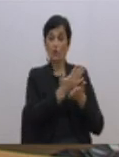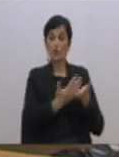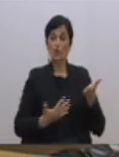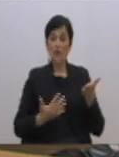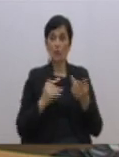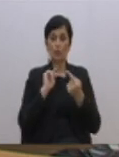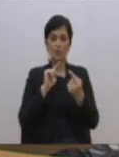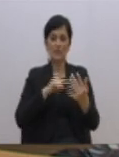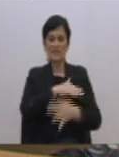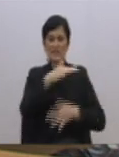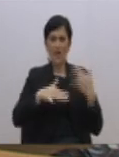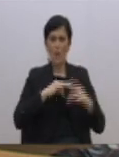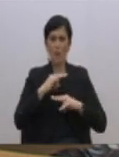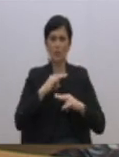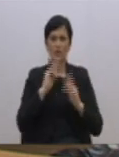საბოტაჟი.